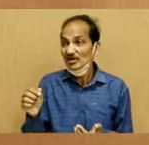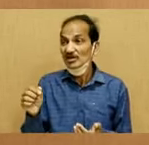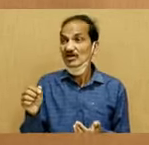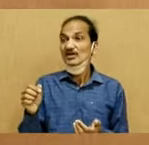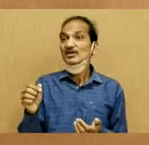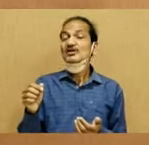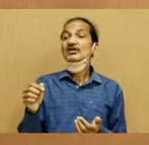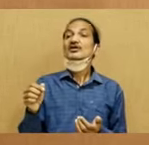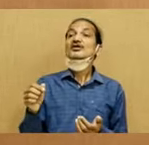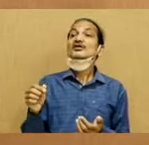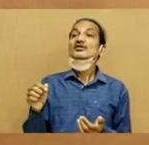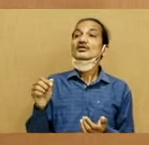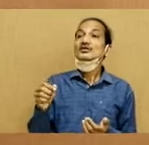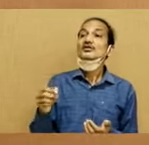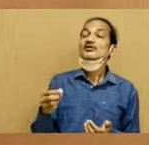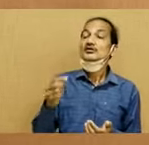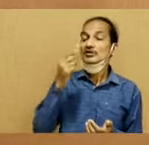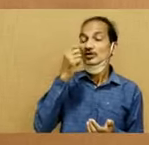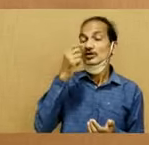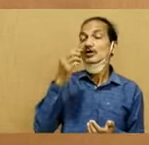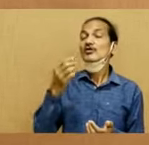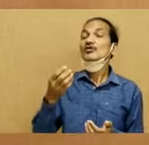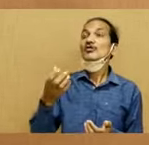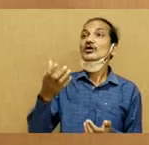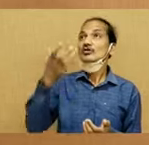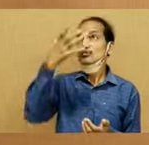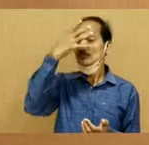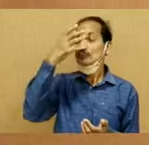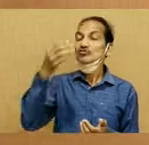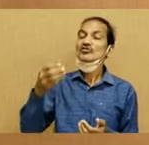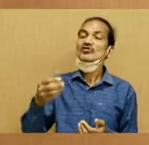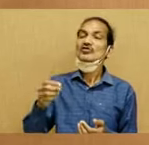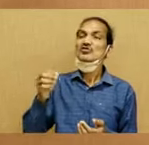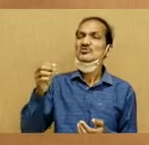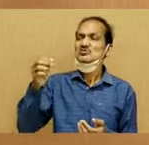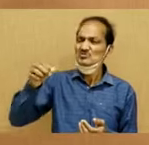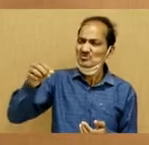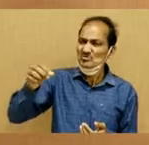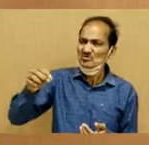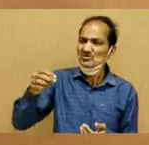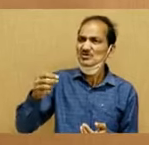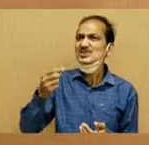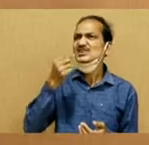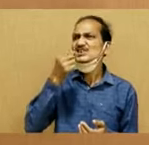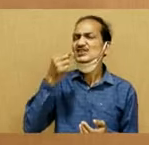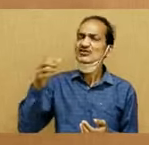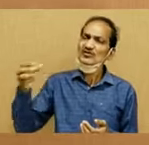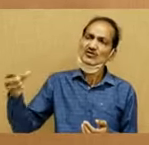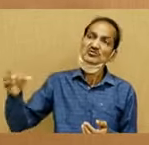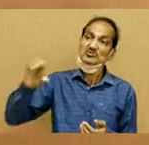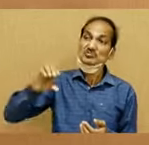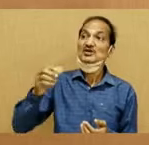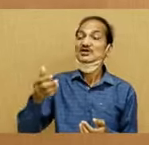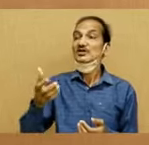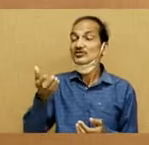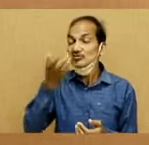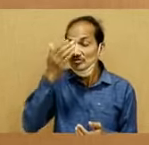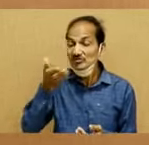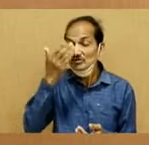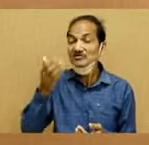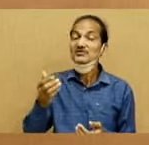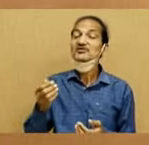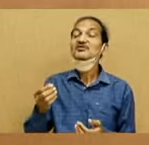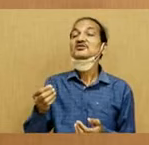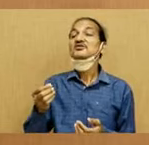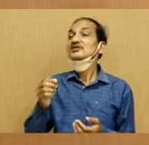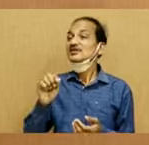ଧାରଣା। ନାକ ମୁହଁ ଲୁଣ ପାଣିରେ ଧୋଇଲେ ସାଧାରଣ ଥଣ୍ଡାରୁ ଉଶ୍ୱାସ ନିଶ୍ଚୟ ମିଳେ କିନ୍ତୁ କରୋନା ସେଥିରେ